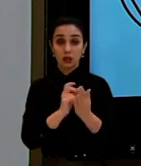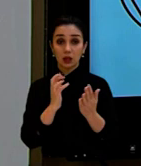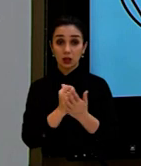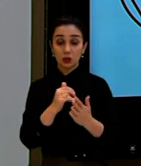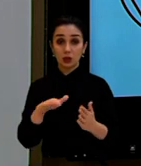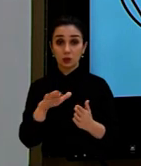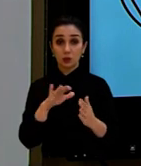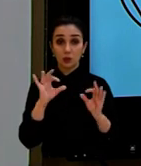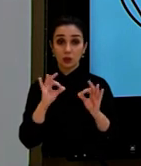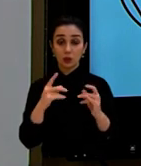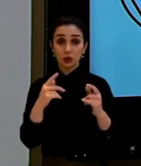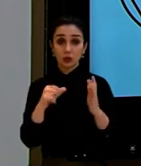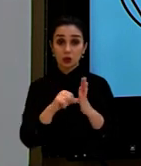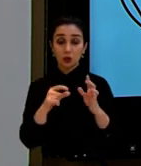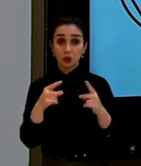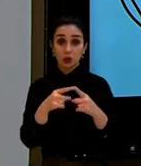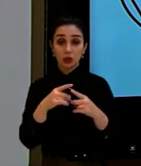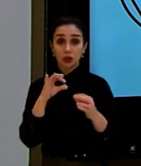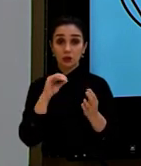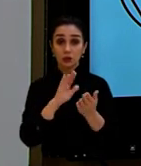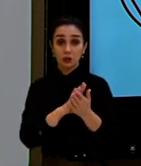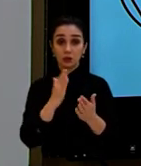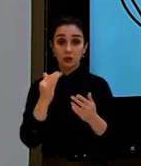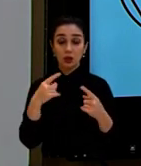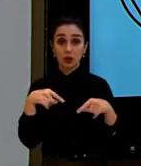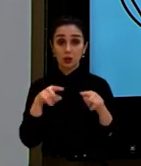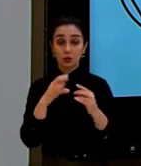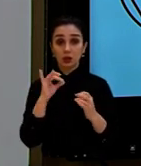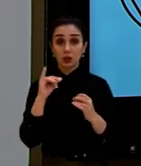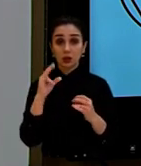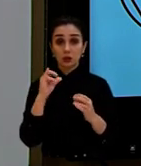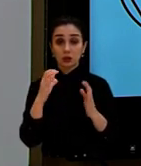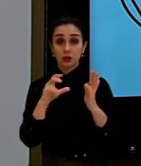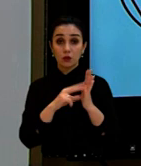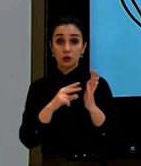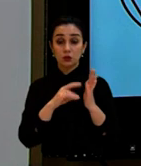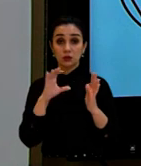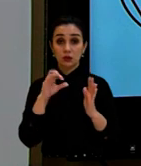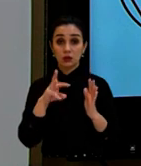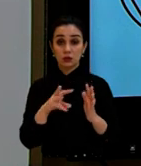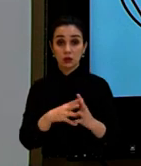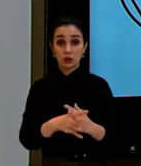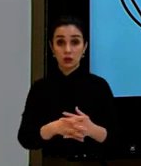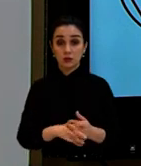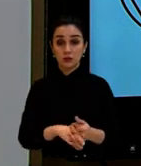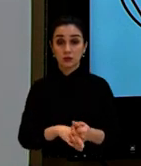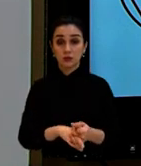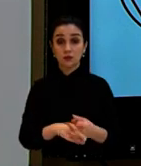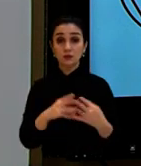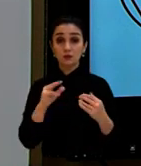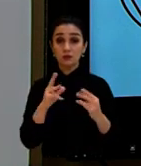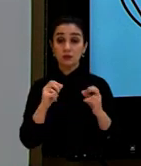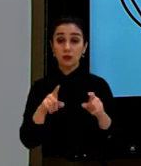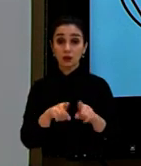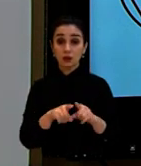Найти площадь правильного шестиугольника, вписанного в окружность радиуса 8 см. Так